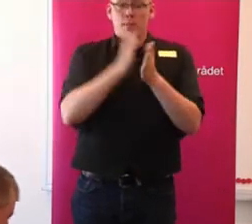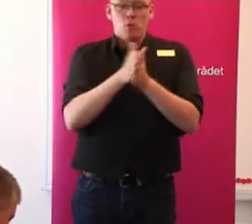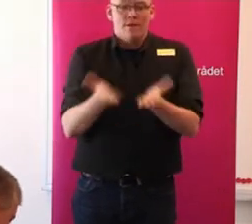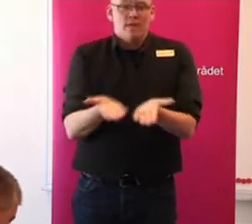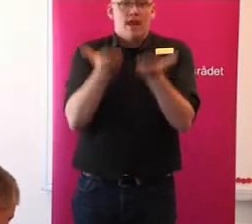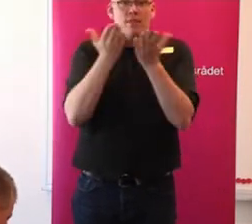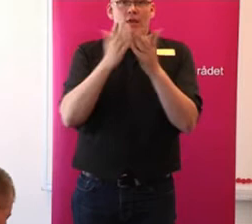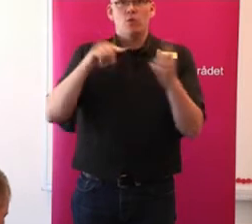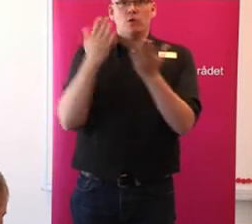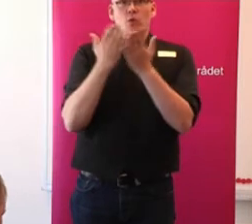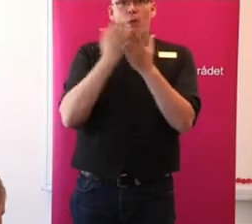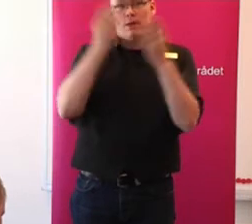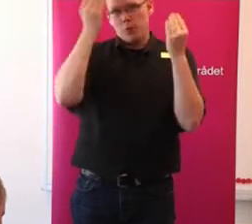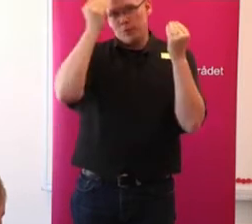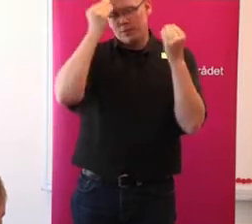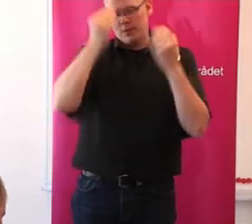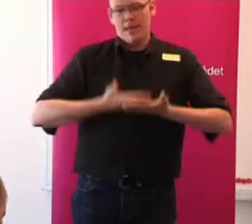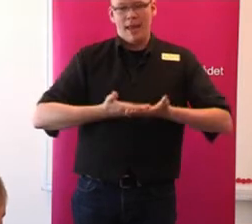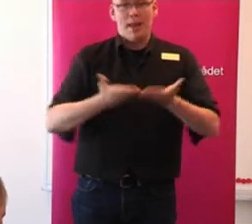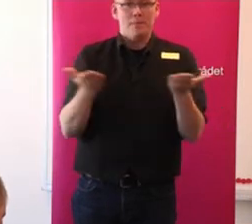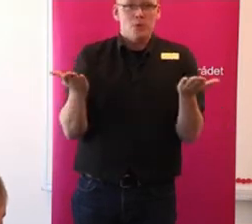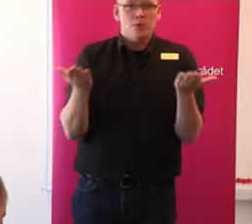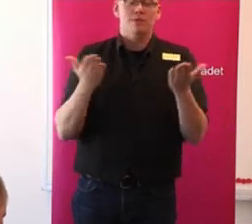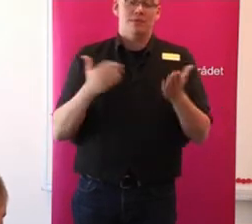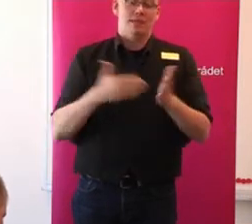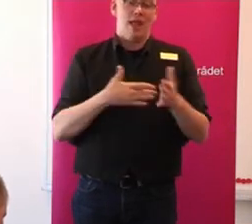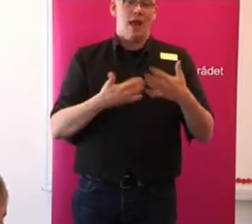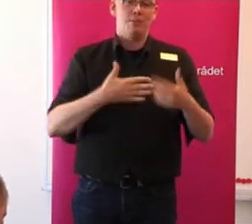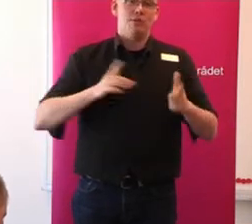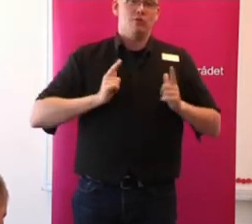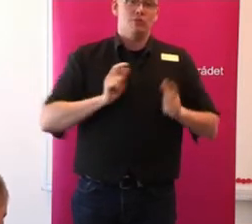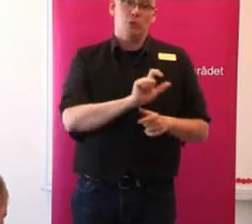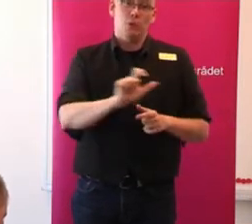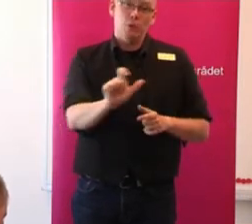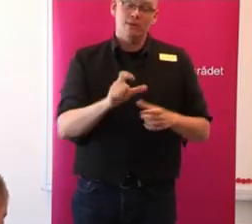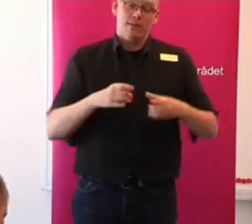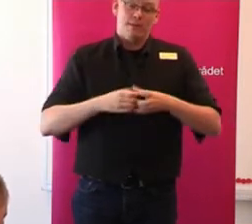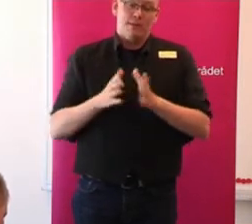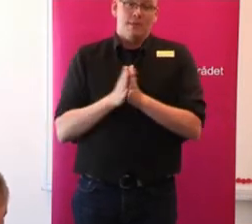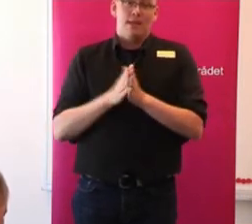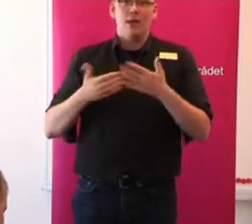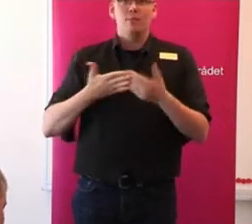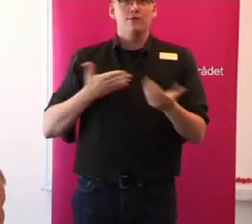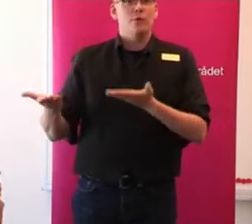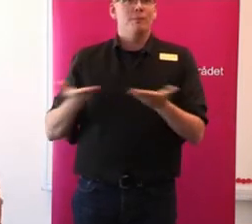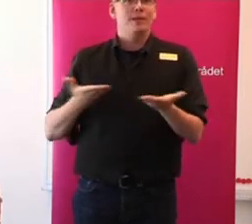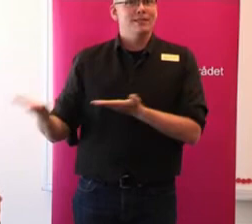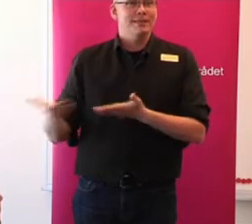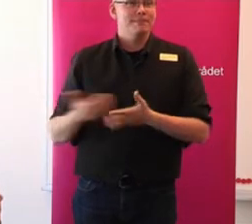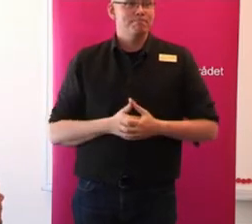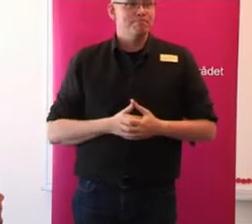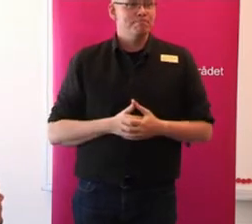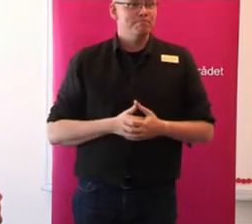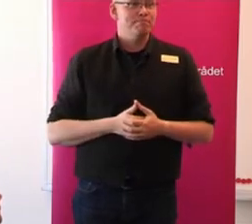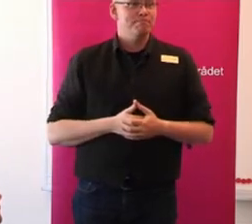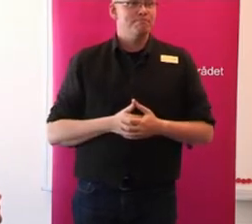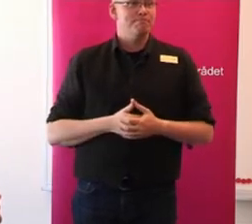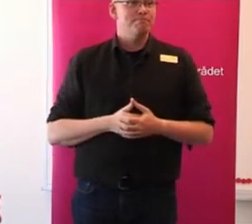studiemotiverande folkhögskolekurserna som erbjuds arbetslösa tillsammans med Arbetsförmedlingen.